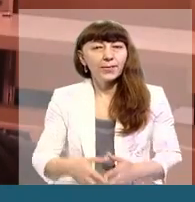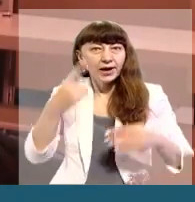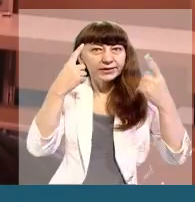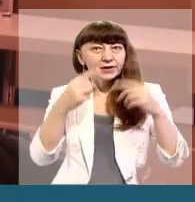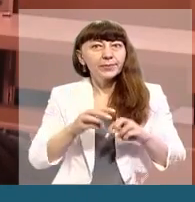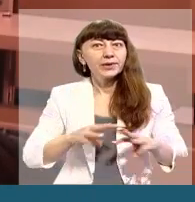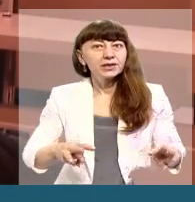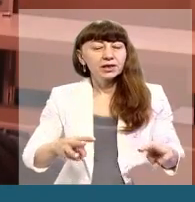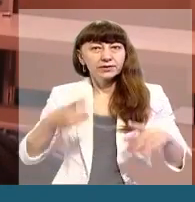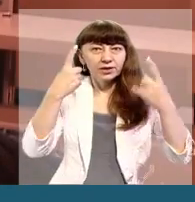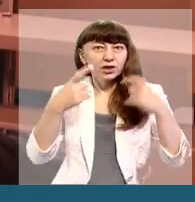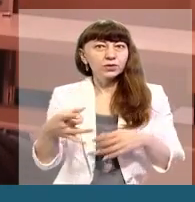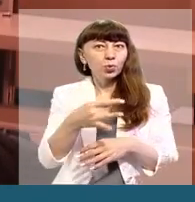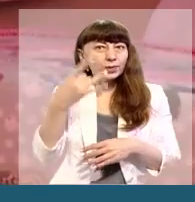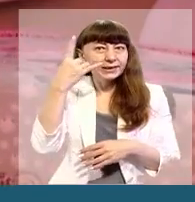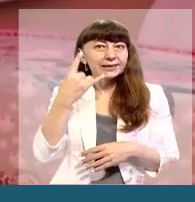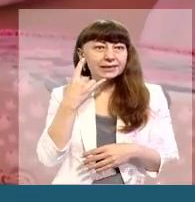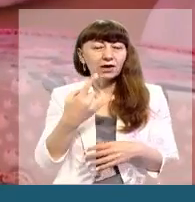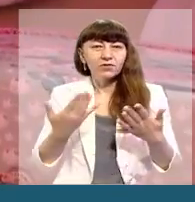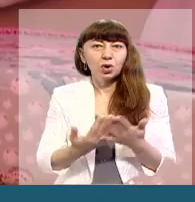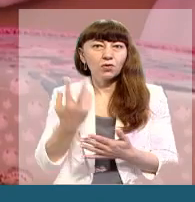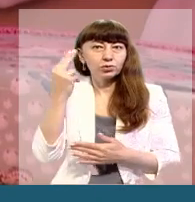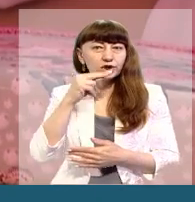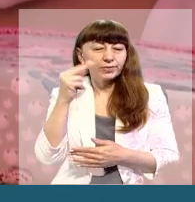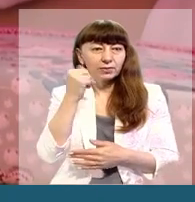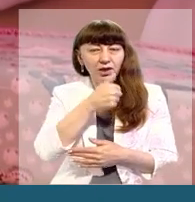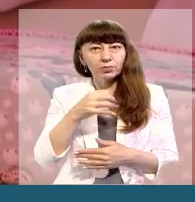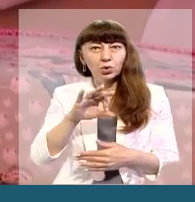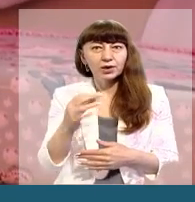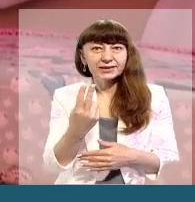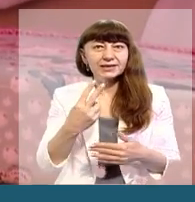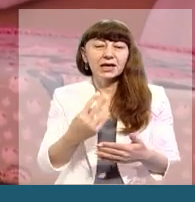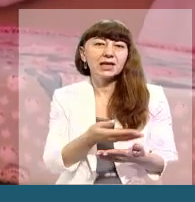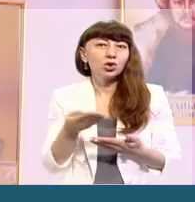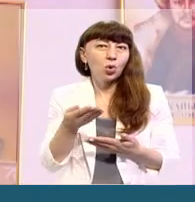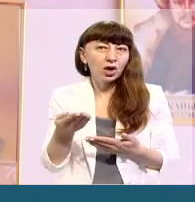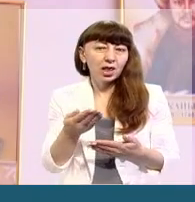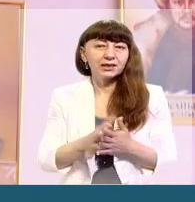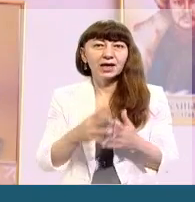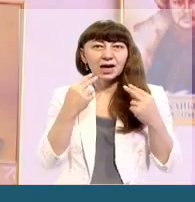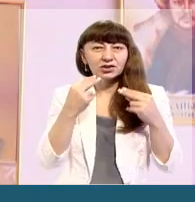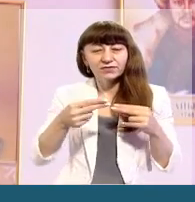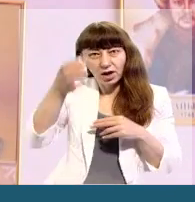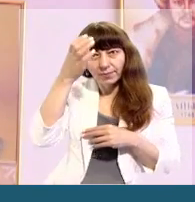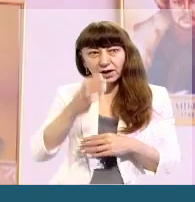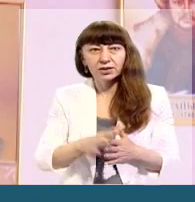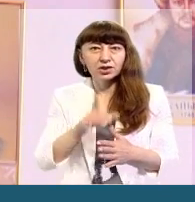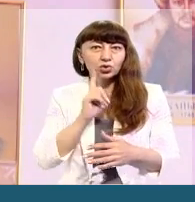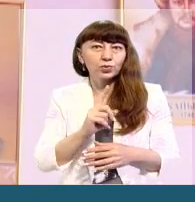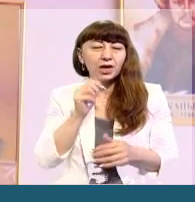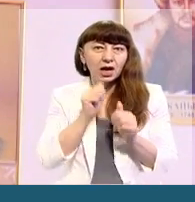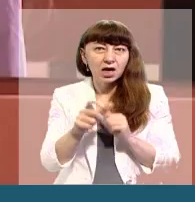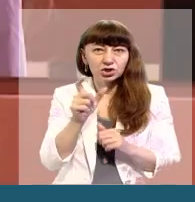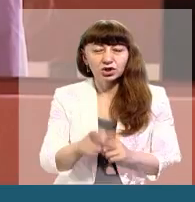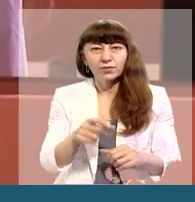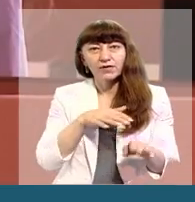инициативе Министерства просвещения Республики Казахстан в новом учебном году в рамках национального доклада «Качественное образование, доступное каждому»